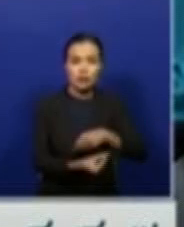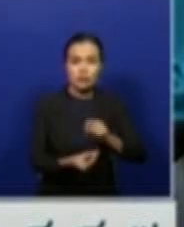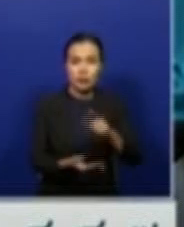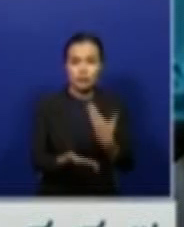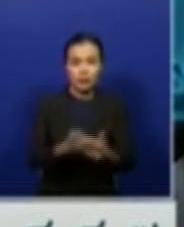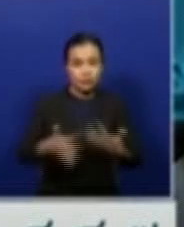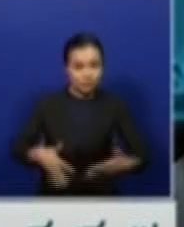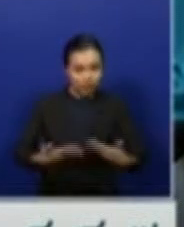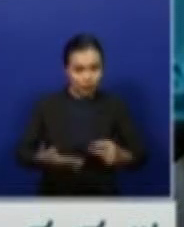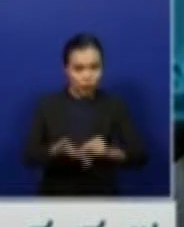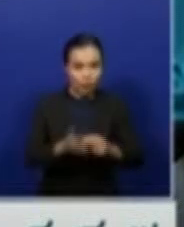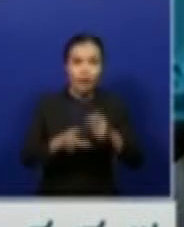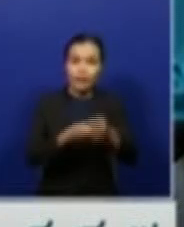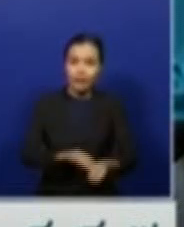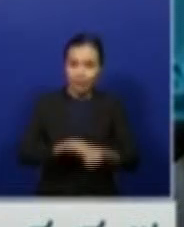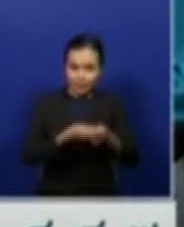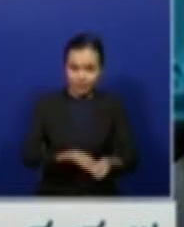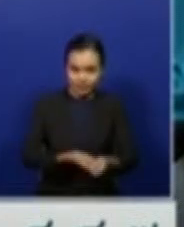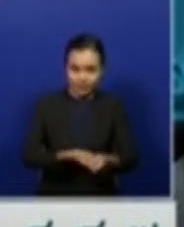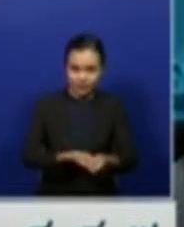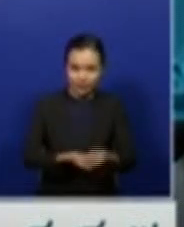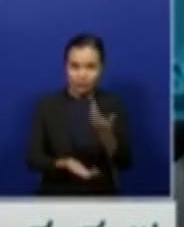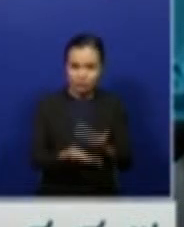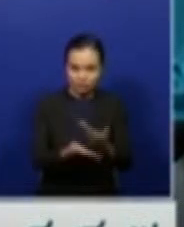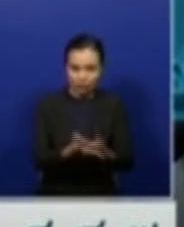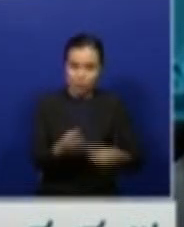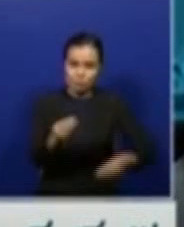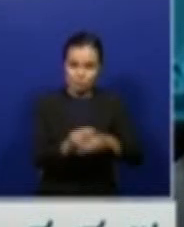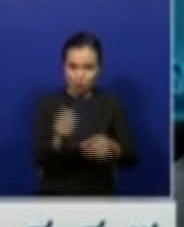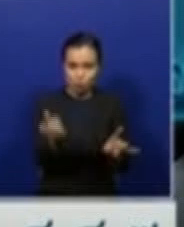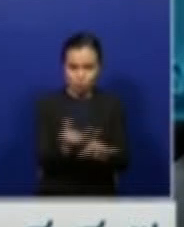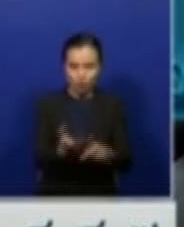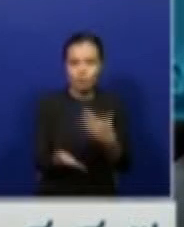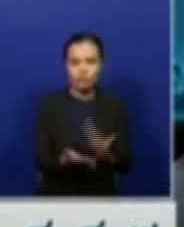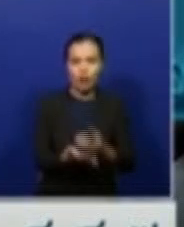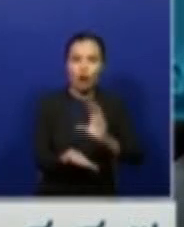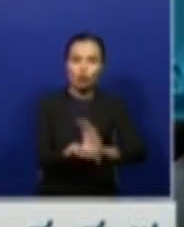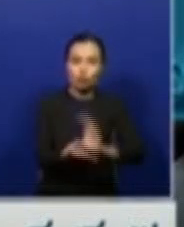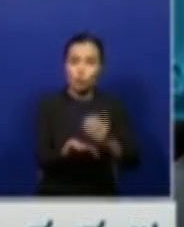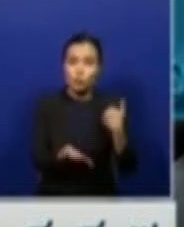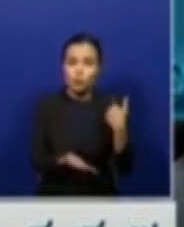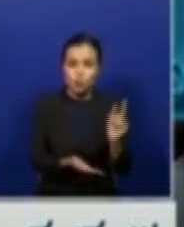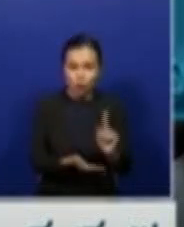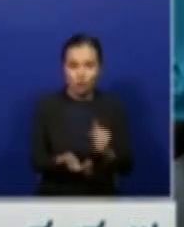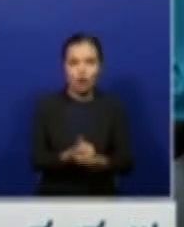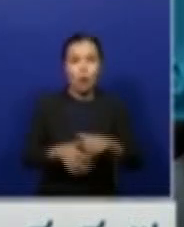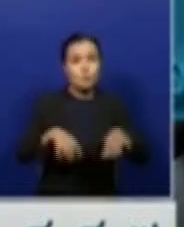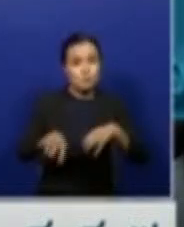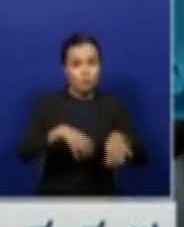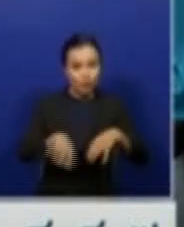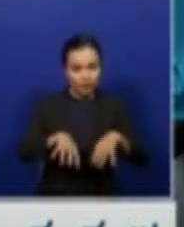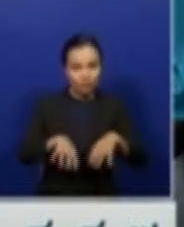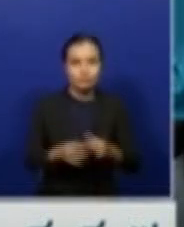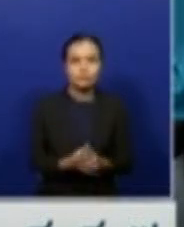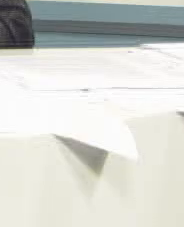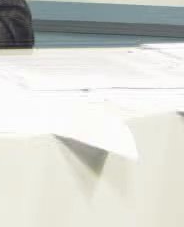ล้วเป็นการเกษตรที่มีมูลค่าสูงในเรื่องของเงินทุนตลอดจนในเรื่องของการบริหารจัดการ